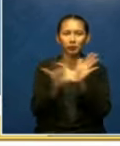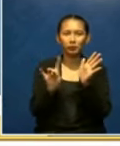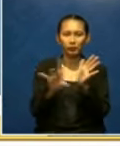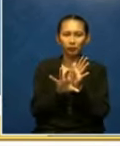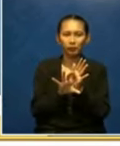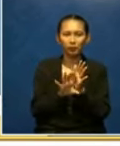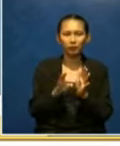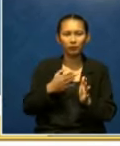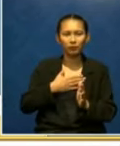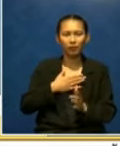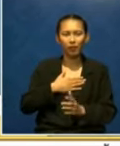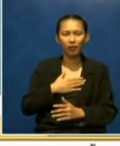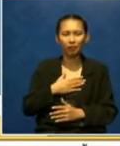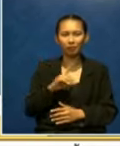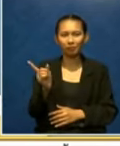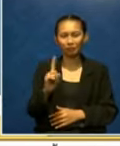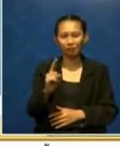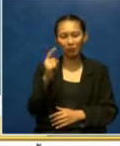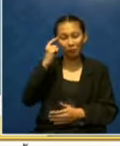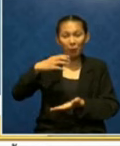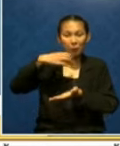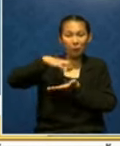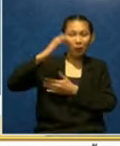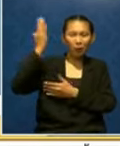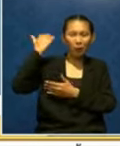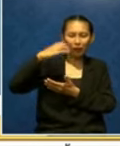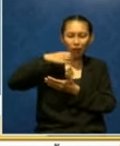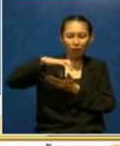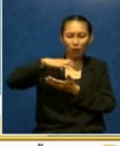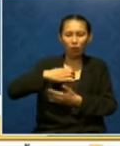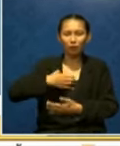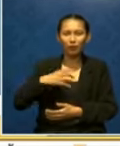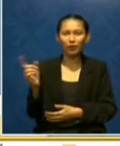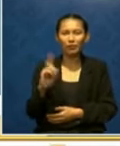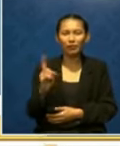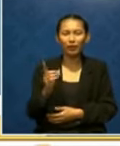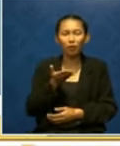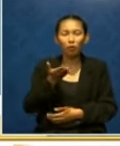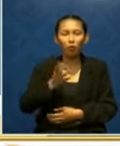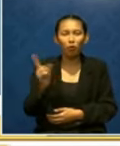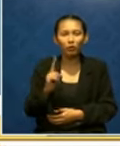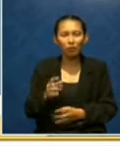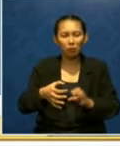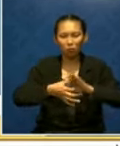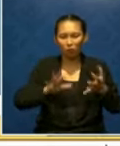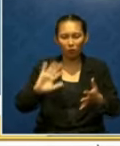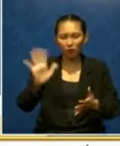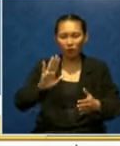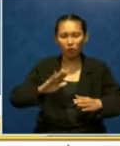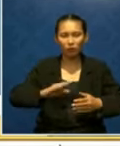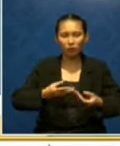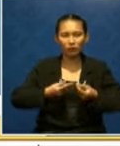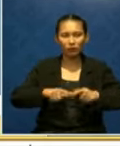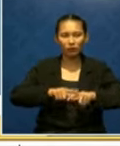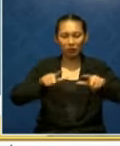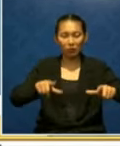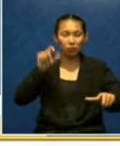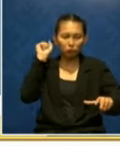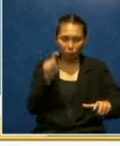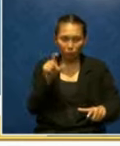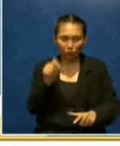ประธานดิฉันอยากจะเรียกร้องสิ่งที่ฉันเล่าเล่าไปทั้งหมดเนี่ยนะคะดิฉันอยากจะเรียกร้องขอให้มีการปลดล็อคที่ดินทำกินทัน